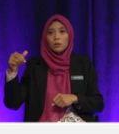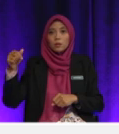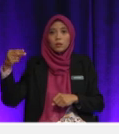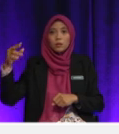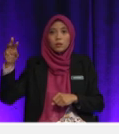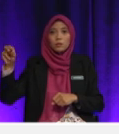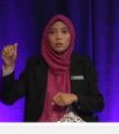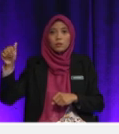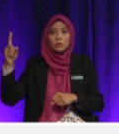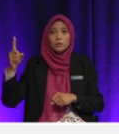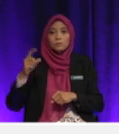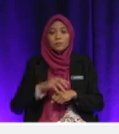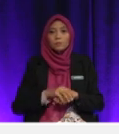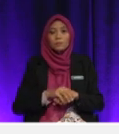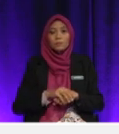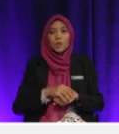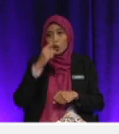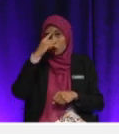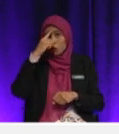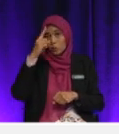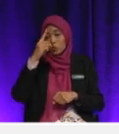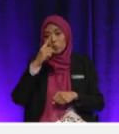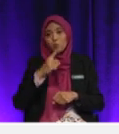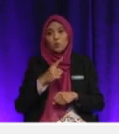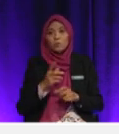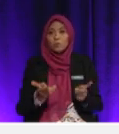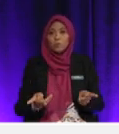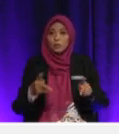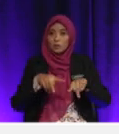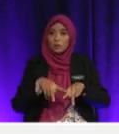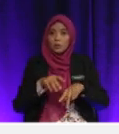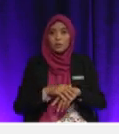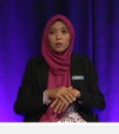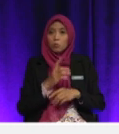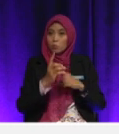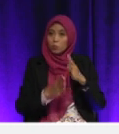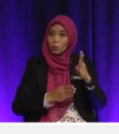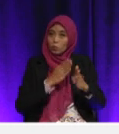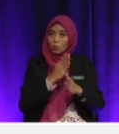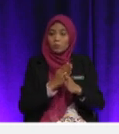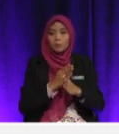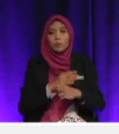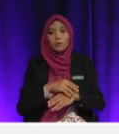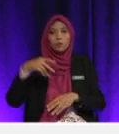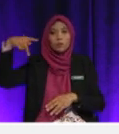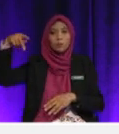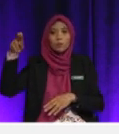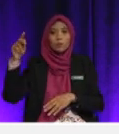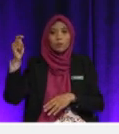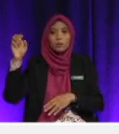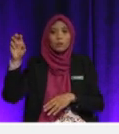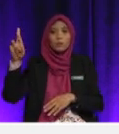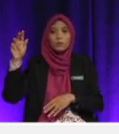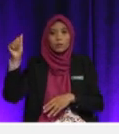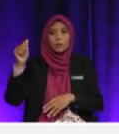Aduh perjuangannya untuk memperjuangkan kepentingan Bumiputera untuk menuntut kerajaan sendiri dan menentang